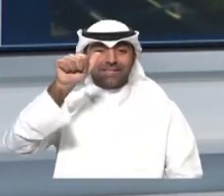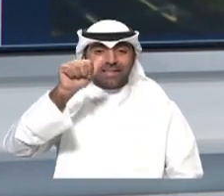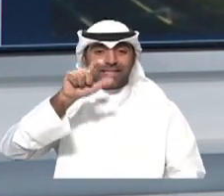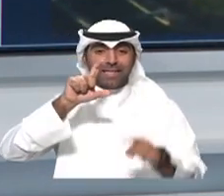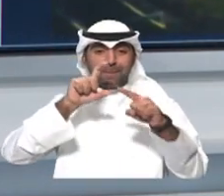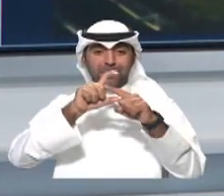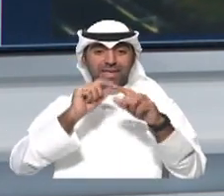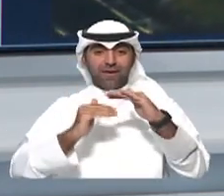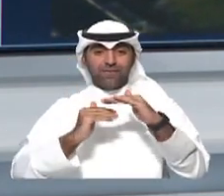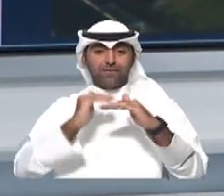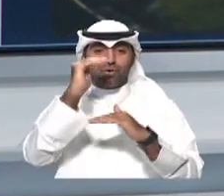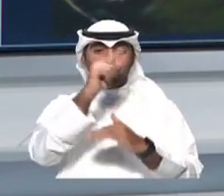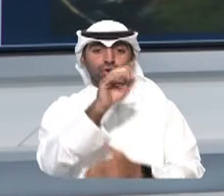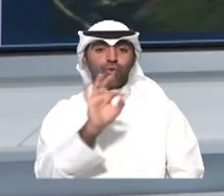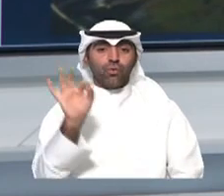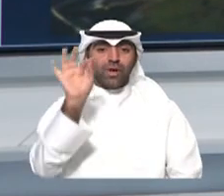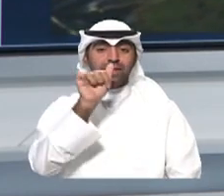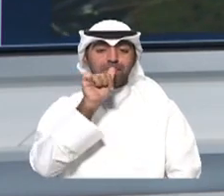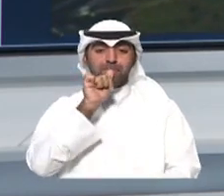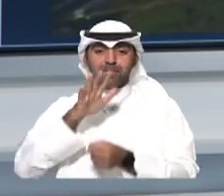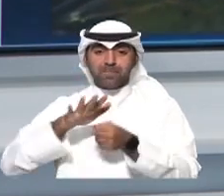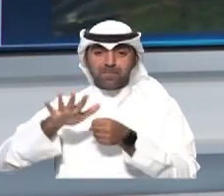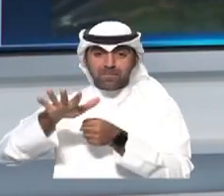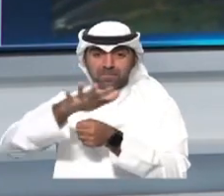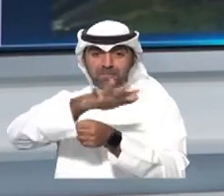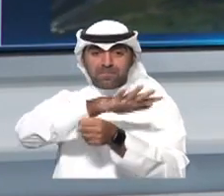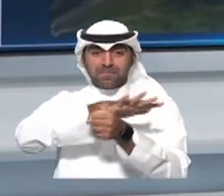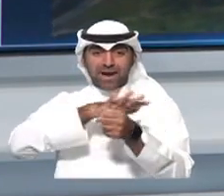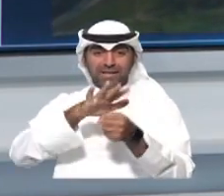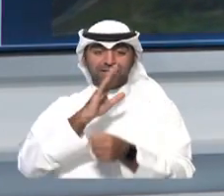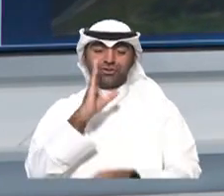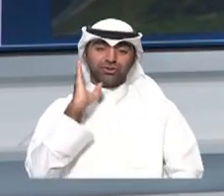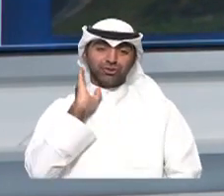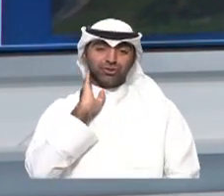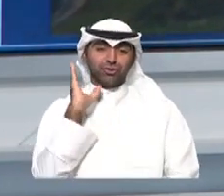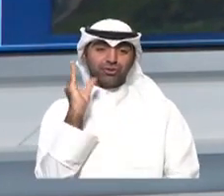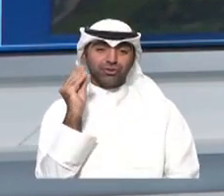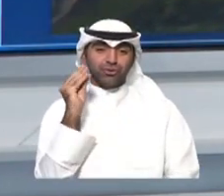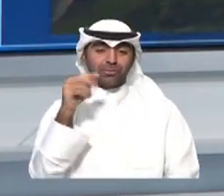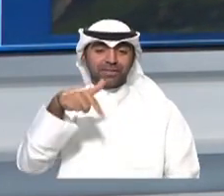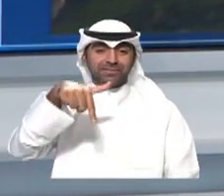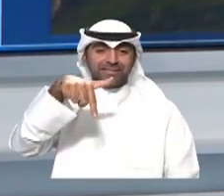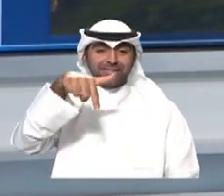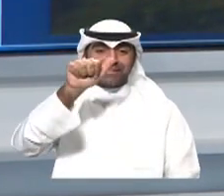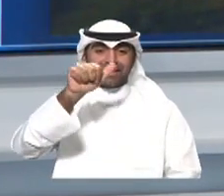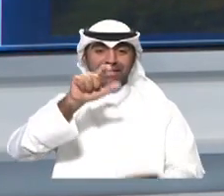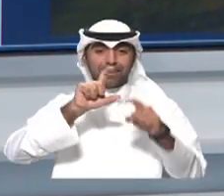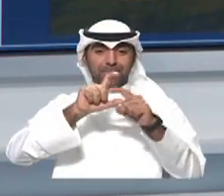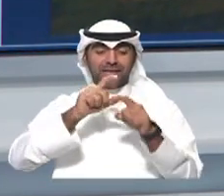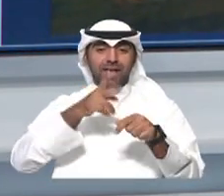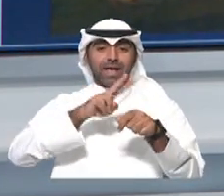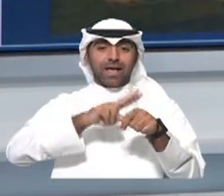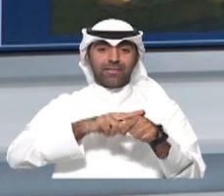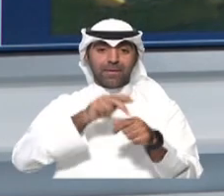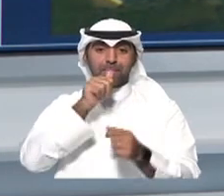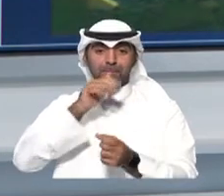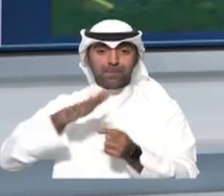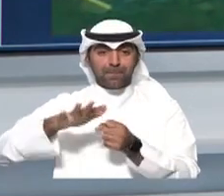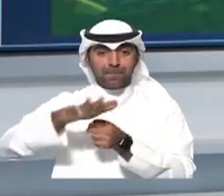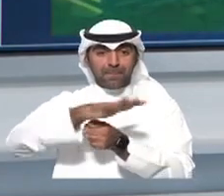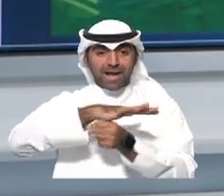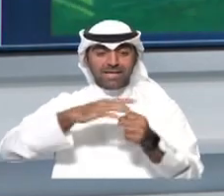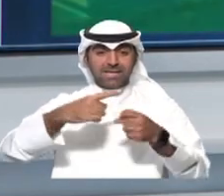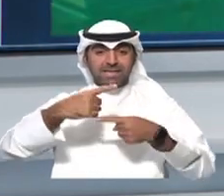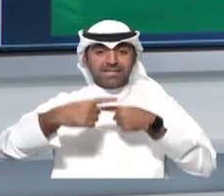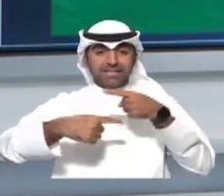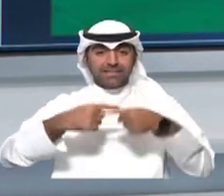الأجواء الرطبة أيضا مستمرة معنا خلال الأيام القليلة المقبلة، وقد تصل ما بين 80 إلى 90%، والأجواء